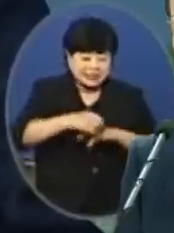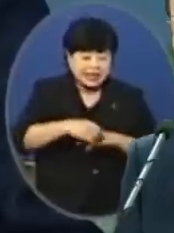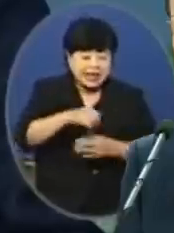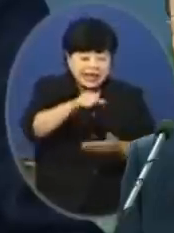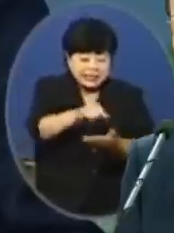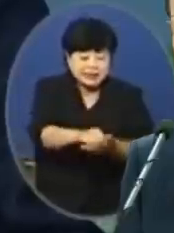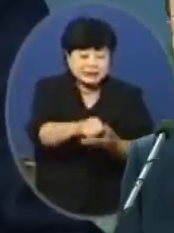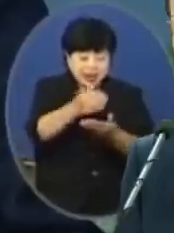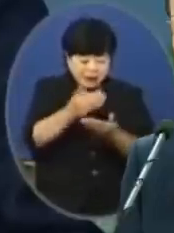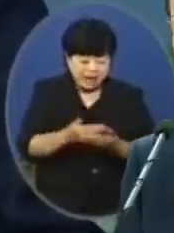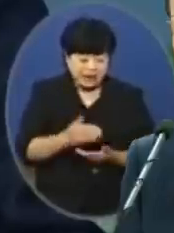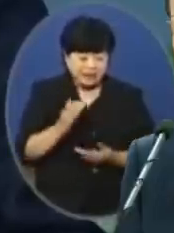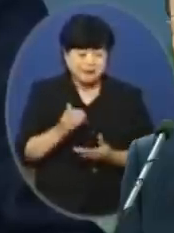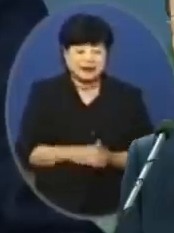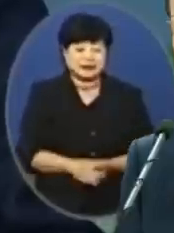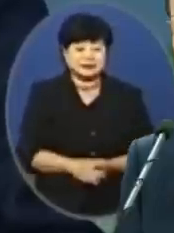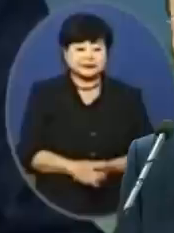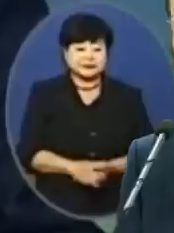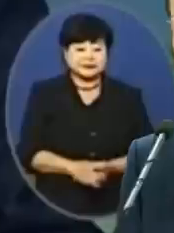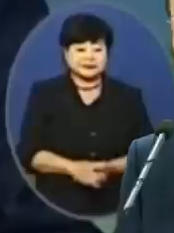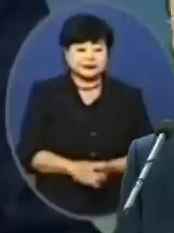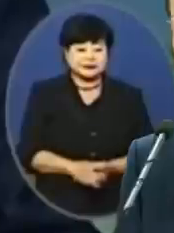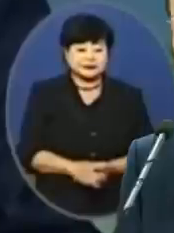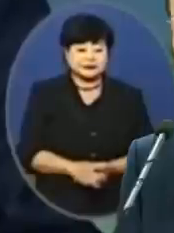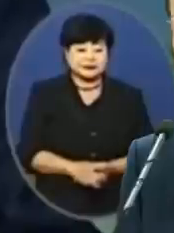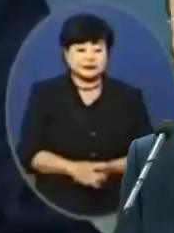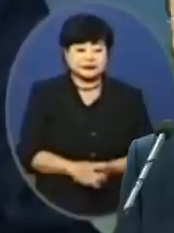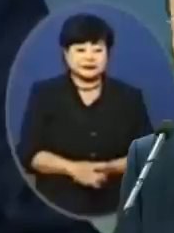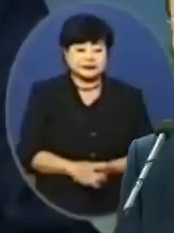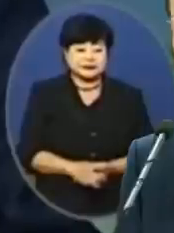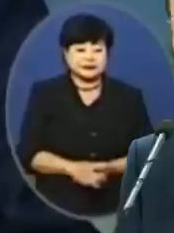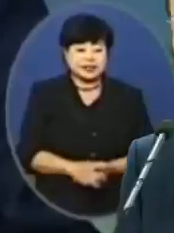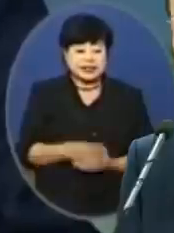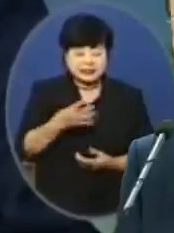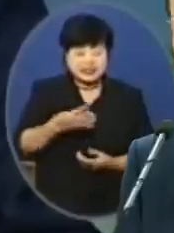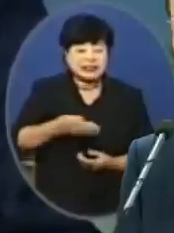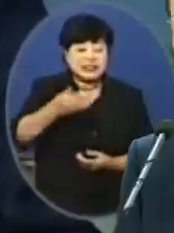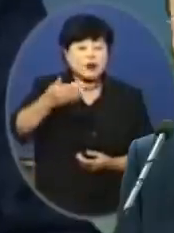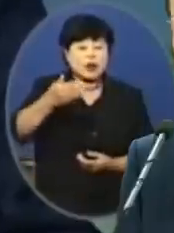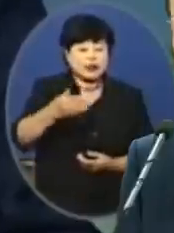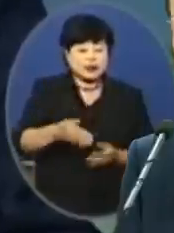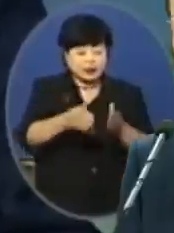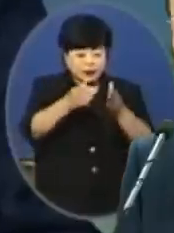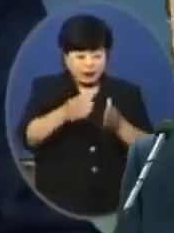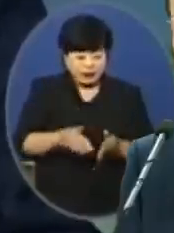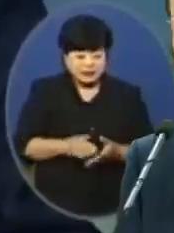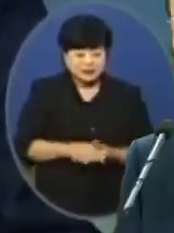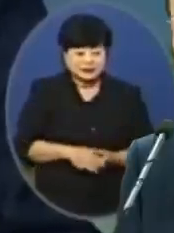지배를 당해야 되는 것입니다. 여러분과 내가 4차원을 통해서